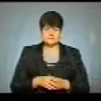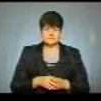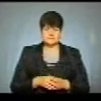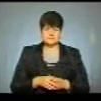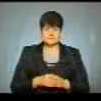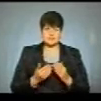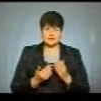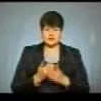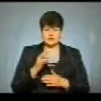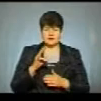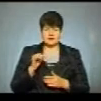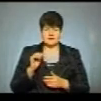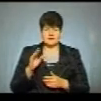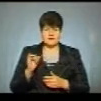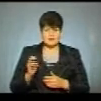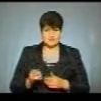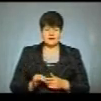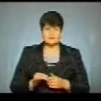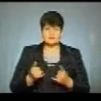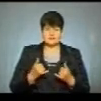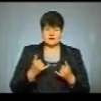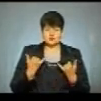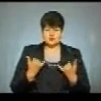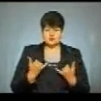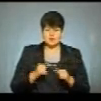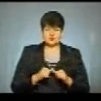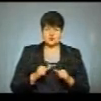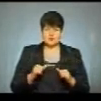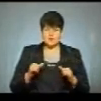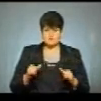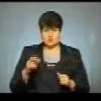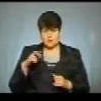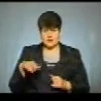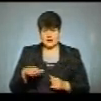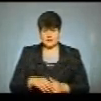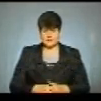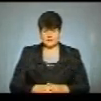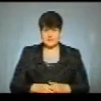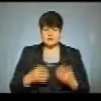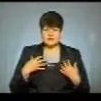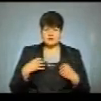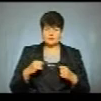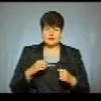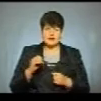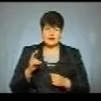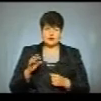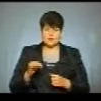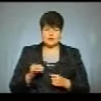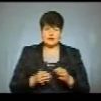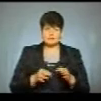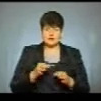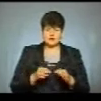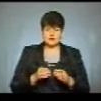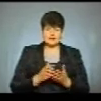нові навики для сучасного розвитку країни. Начальник управління екології та природних